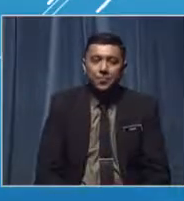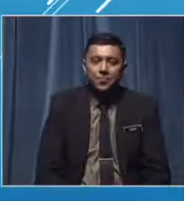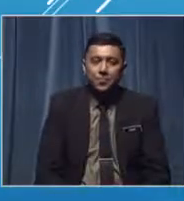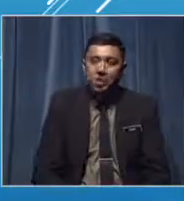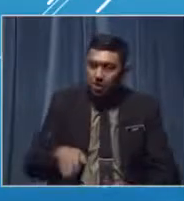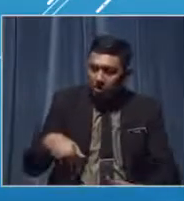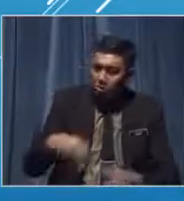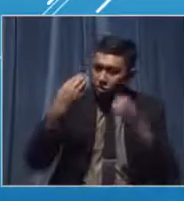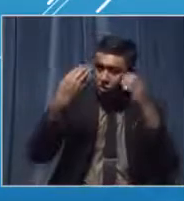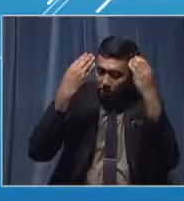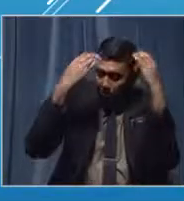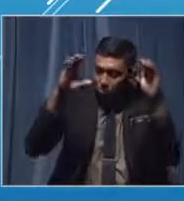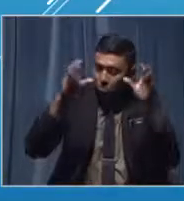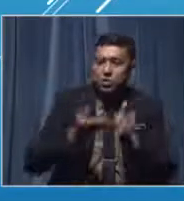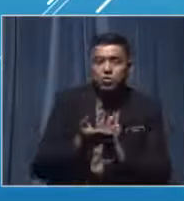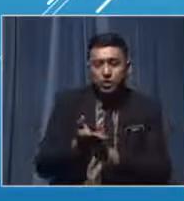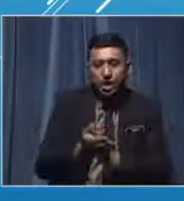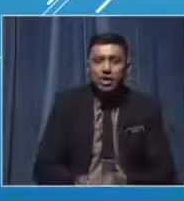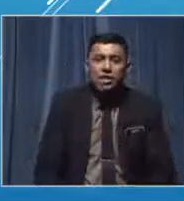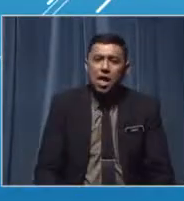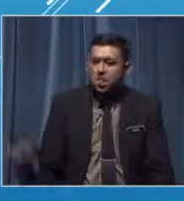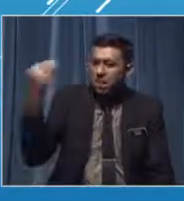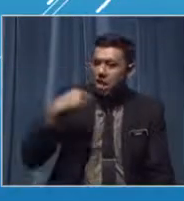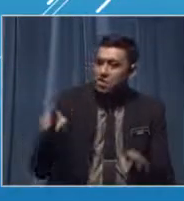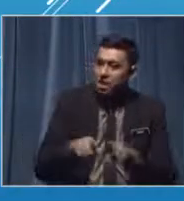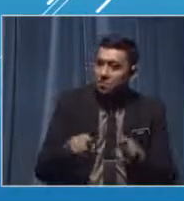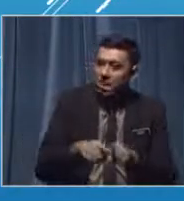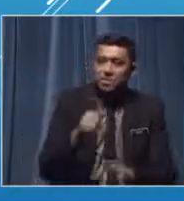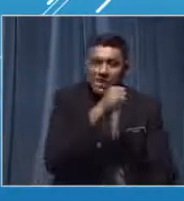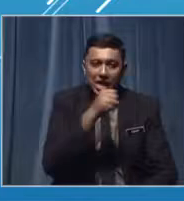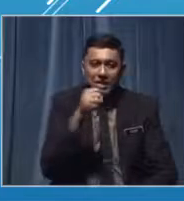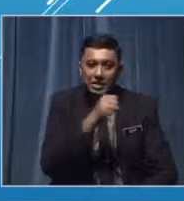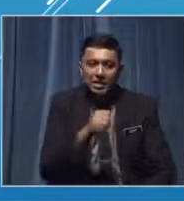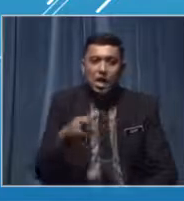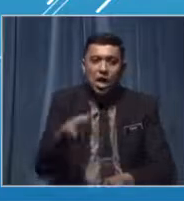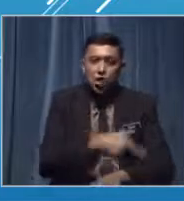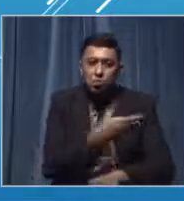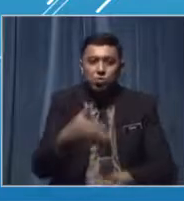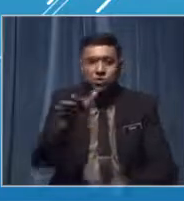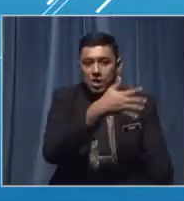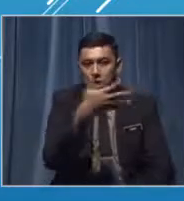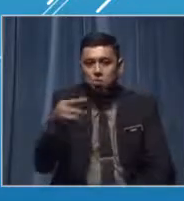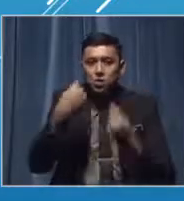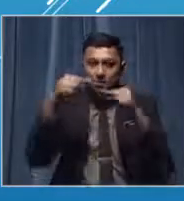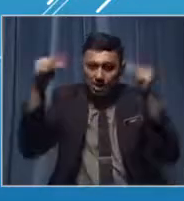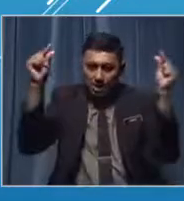Sebelum cikgu meneruskan pelajaran, mari kita bersama-sama menyanyikan lagu Jalur Gembilang.